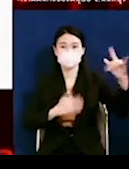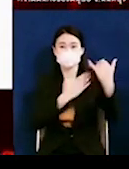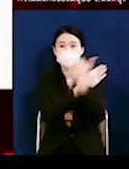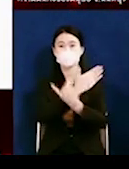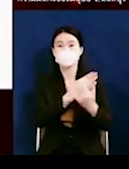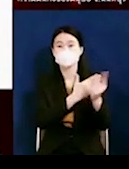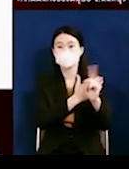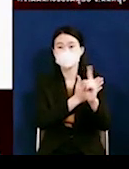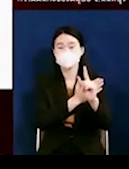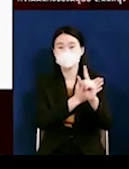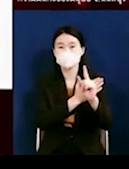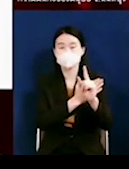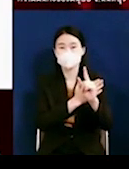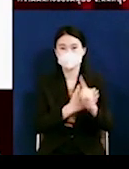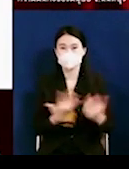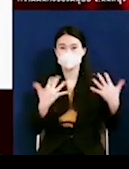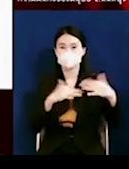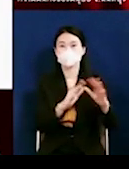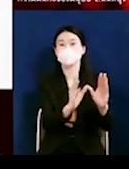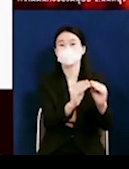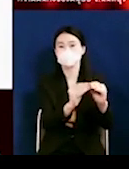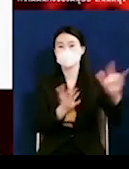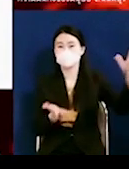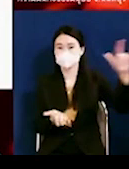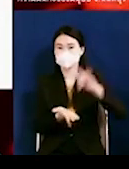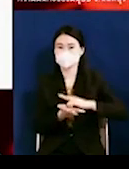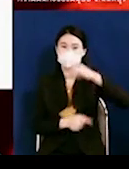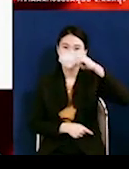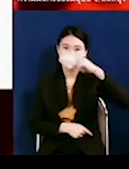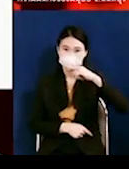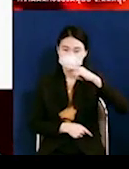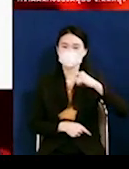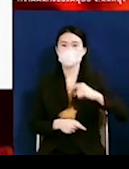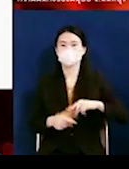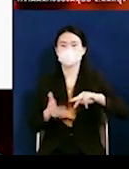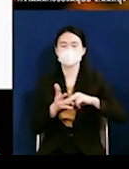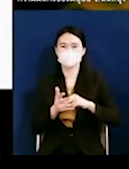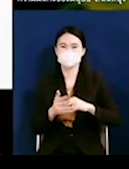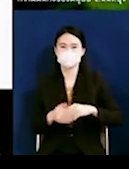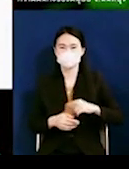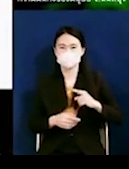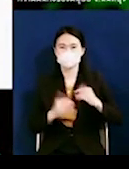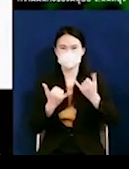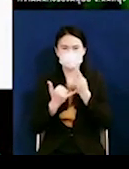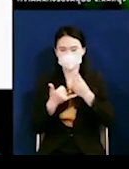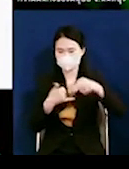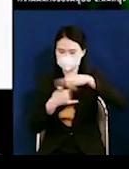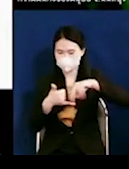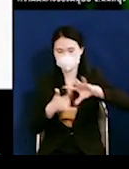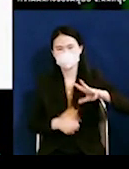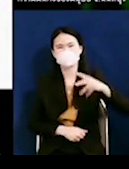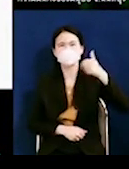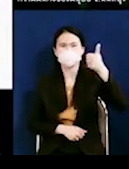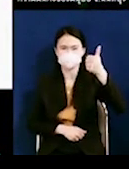ายไปร่วมประชุมแล้วกลับมาแล้วก็ปรากฏว่ามาตรวจพบซึ่งหายดีแล้วเนี่ยนะครับก็คอ